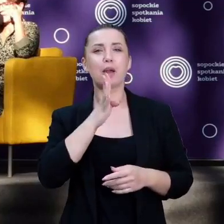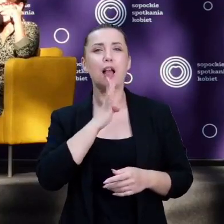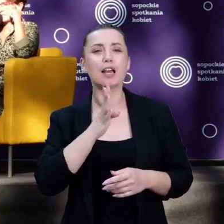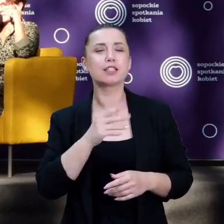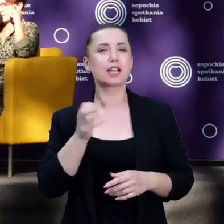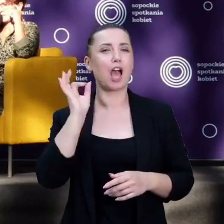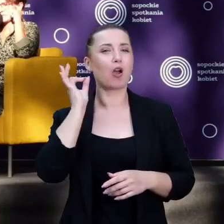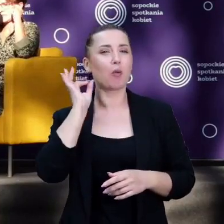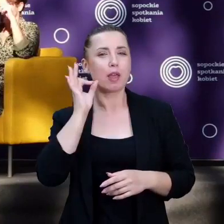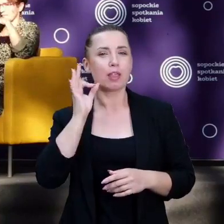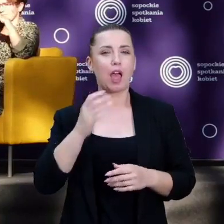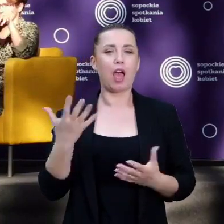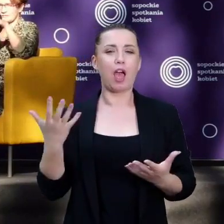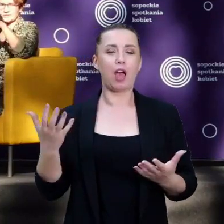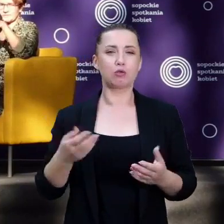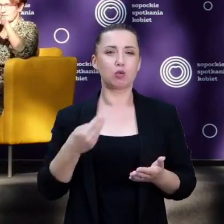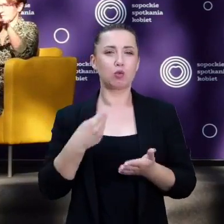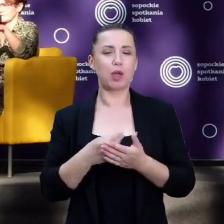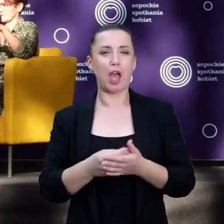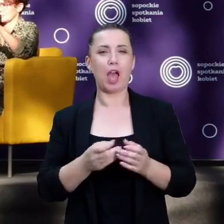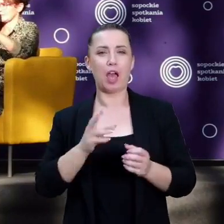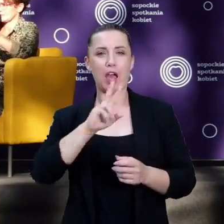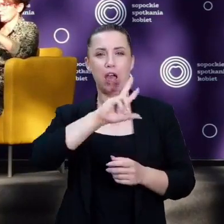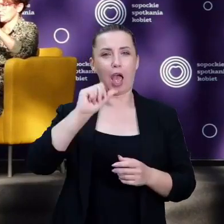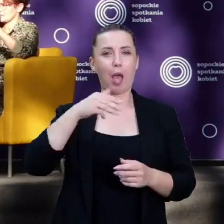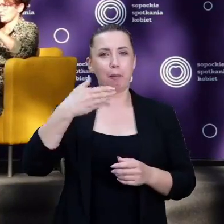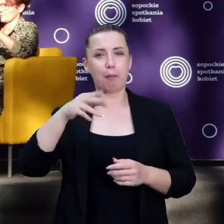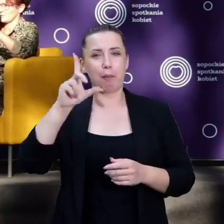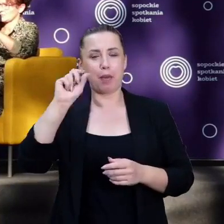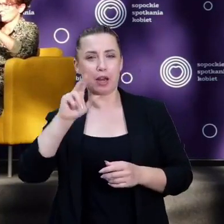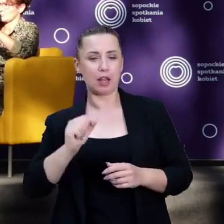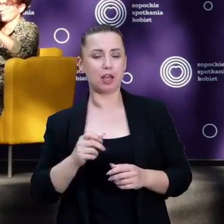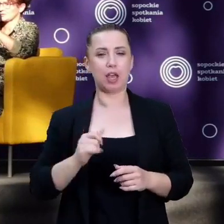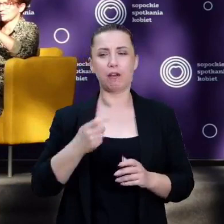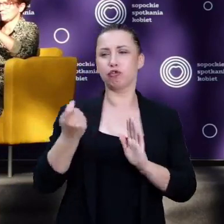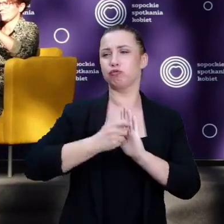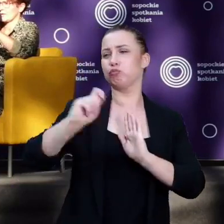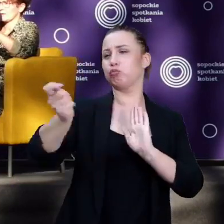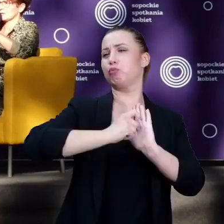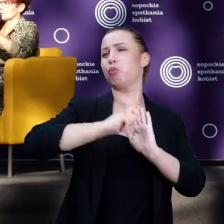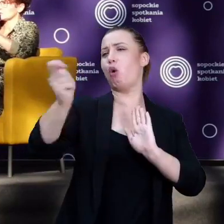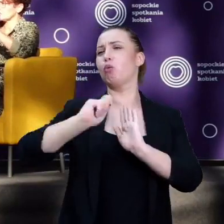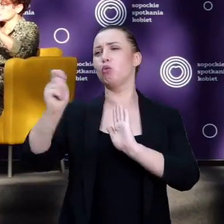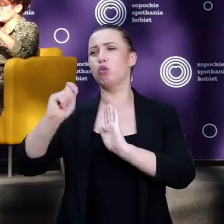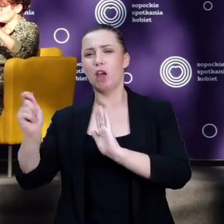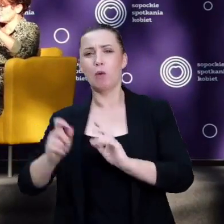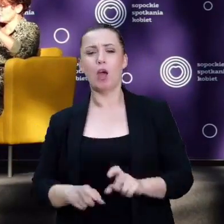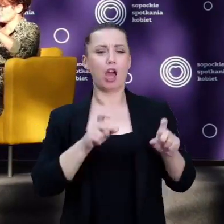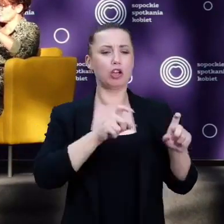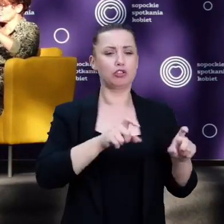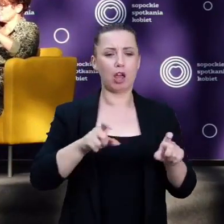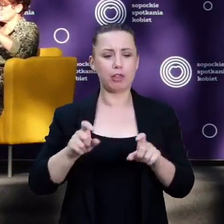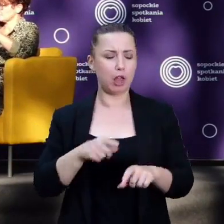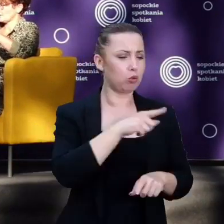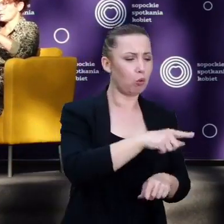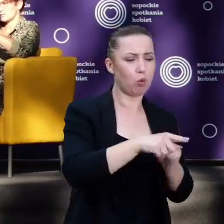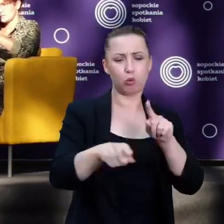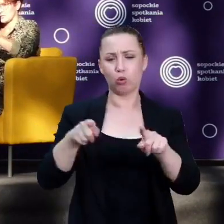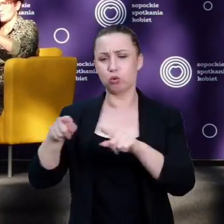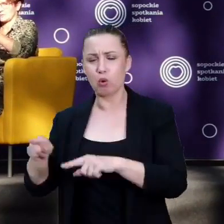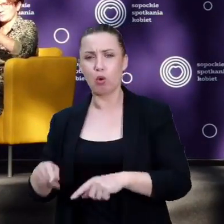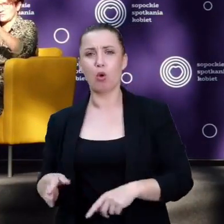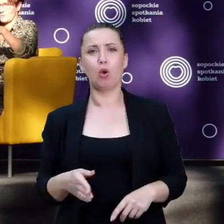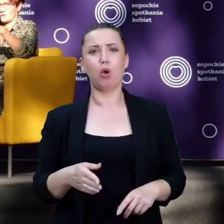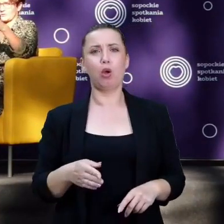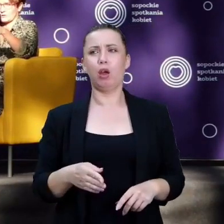50+, i stwierdziła, że jak siada w barze, wsiada w restauracji, siada w jakimś miejscu publicznym, to nikt się nią nie interesuje.